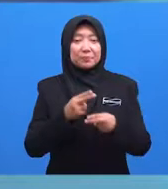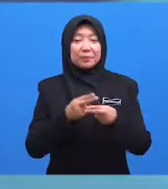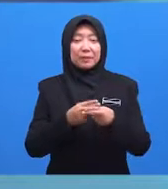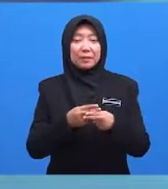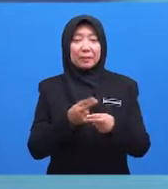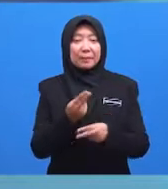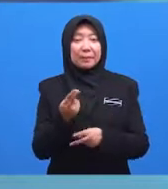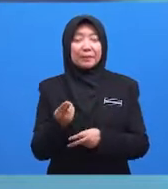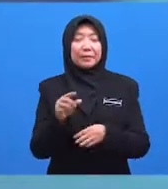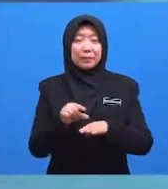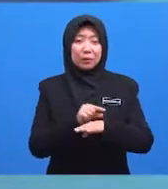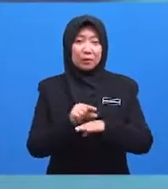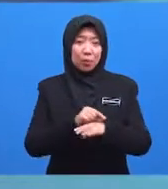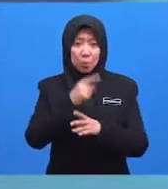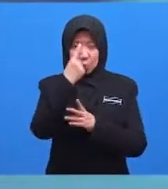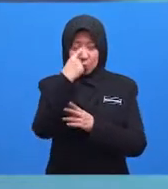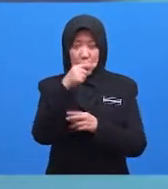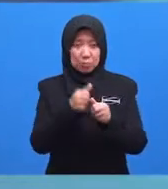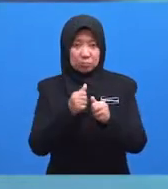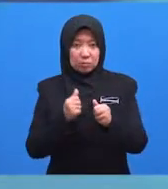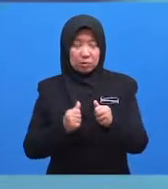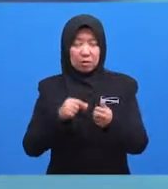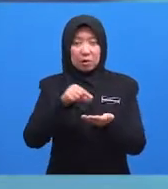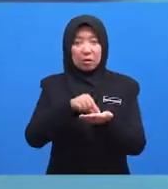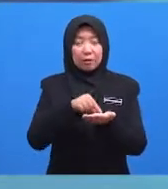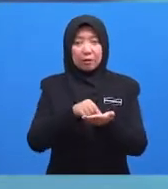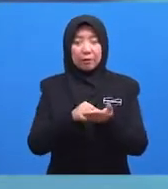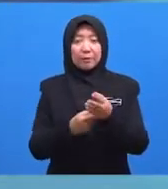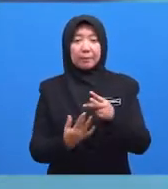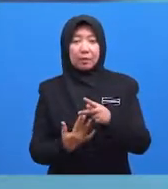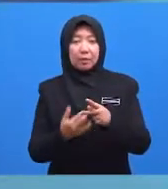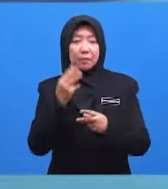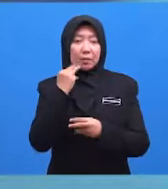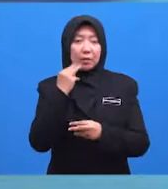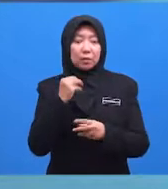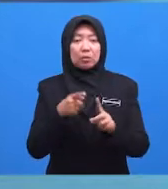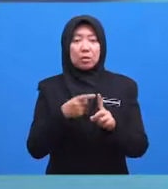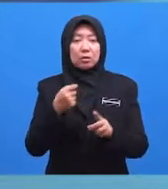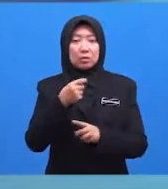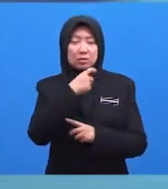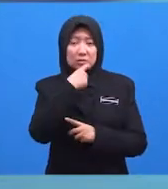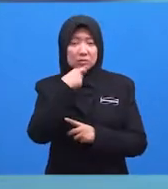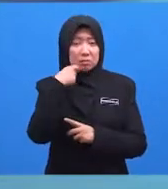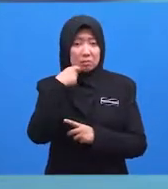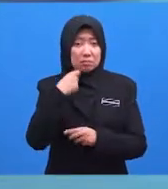Namakan bahan yang digunakan untuk mengelakkan ayam panggang madu daripada menjadi kering.